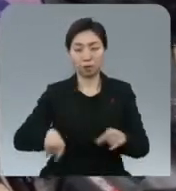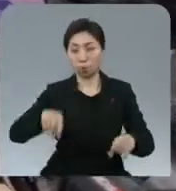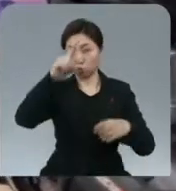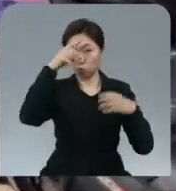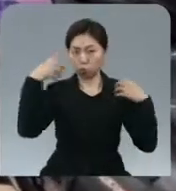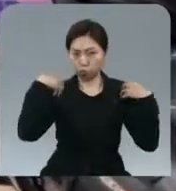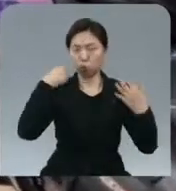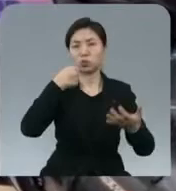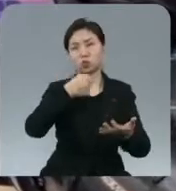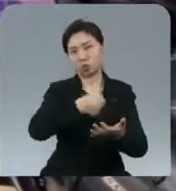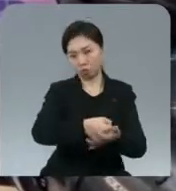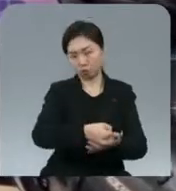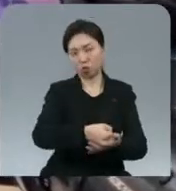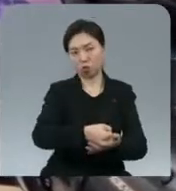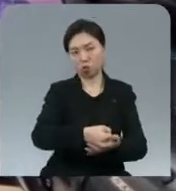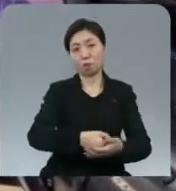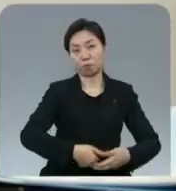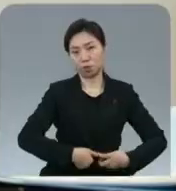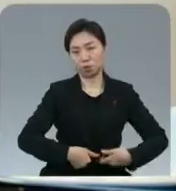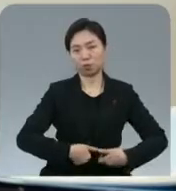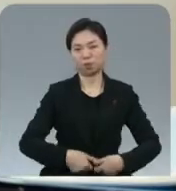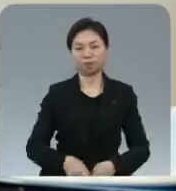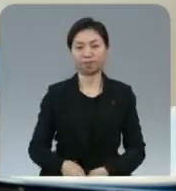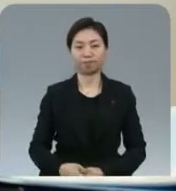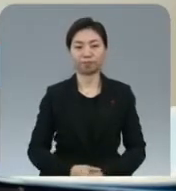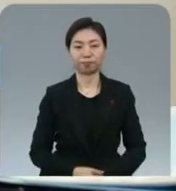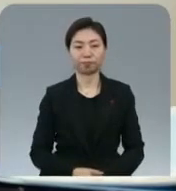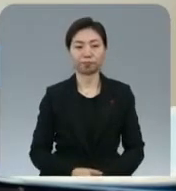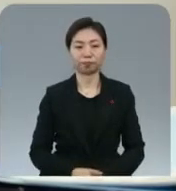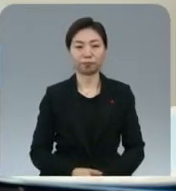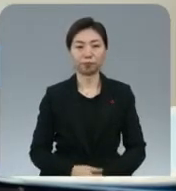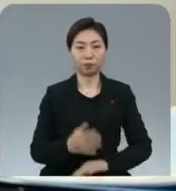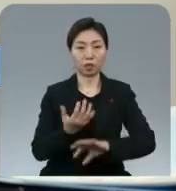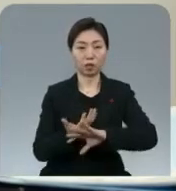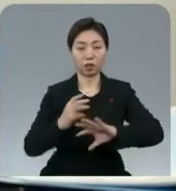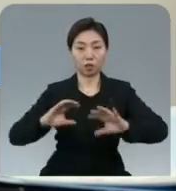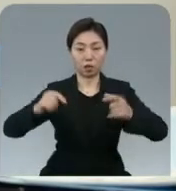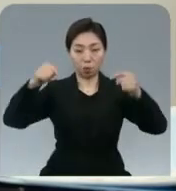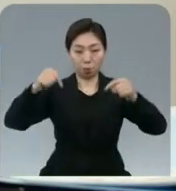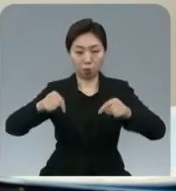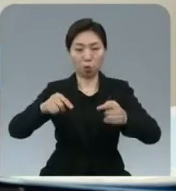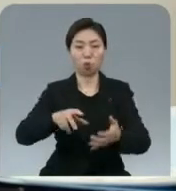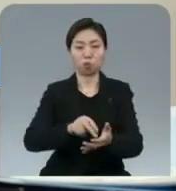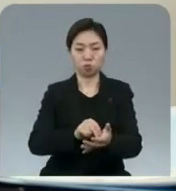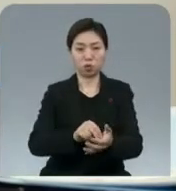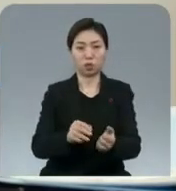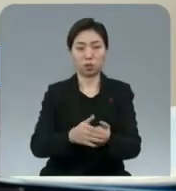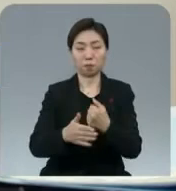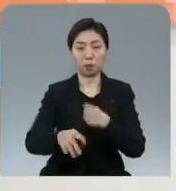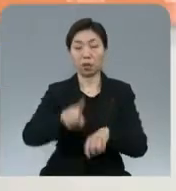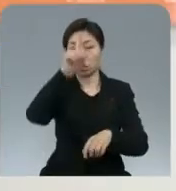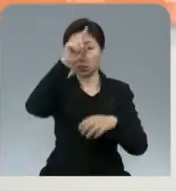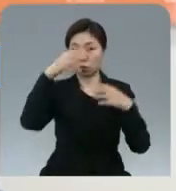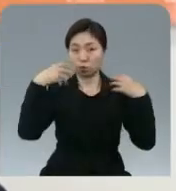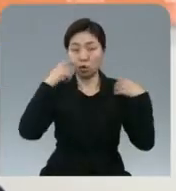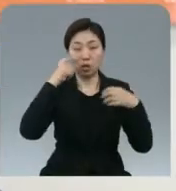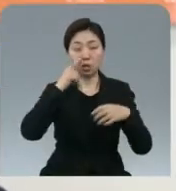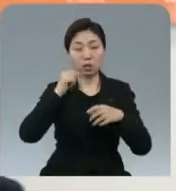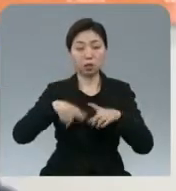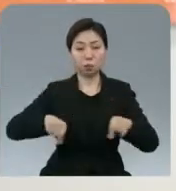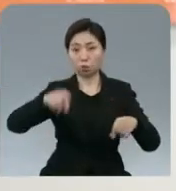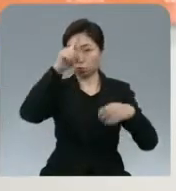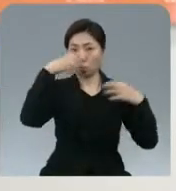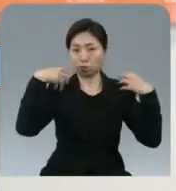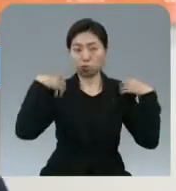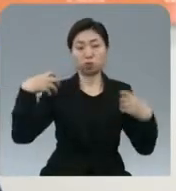giới thiệu về sự thật là những người rô Ron từng bị cưỡng ép lao động chính quyền tỉnh niigata địa phương xúc tiến đăng ký mẫu Sato